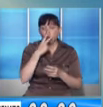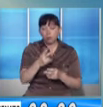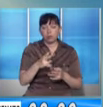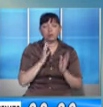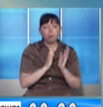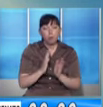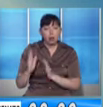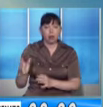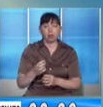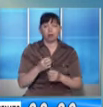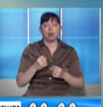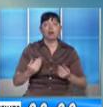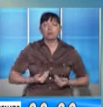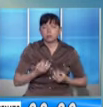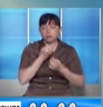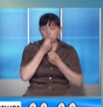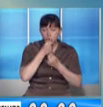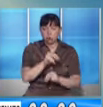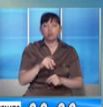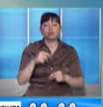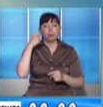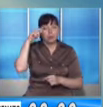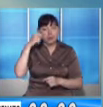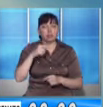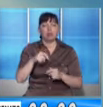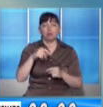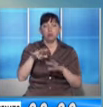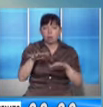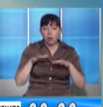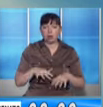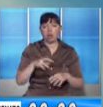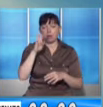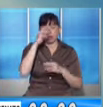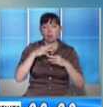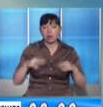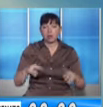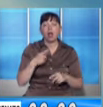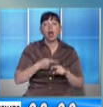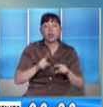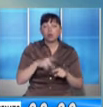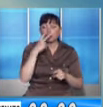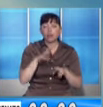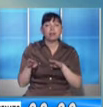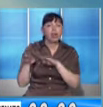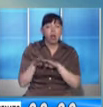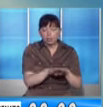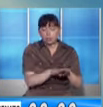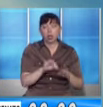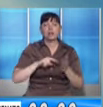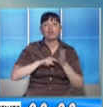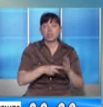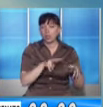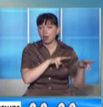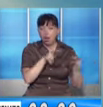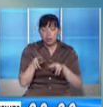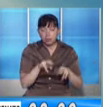de prosperitate, de un președinte, un parlament și un guvern care văd lucrurile la fel și au aceleași obiective